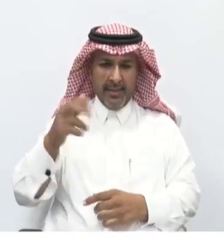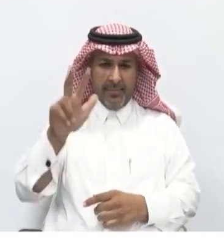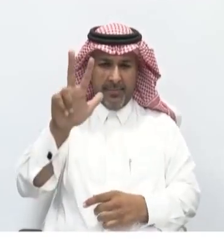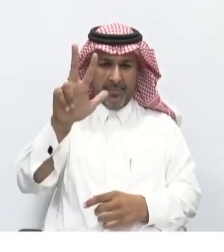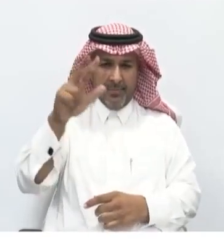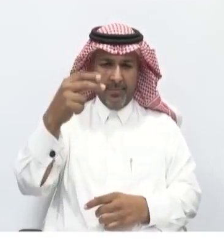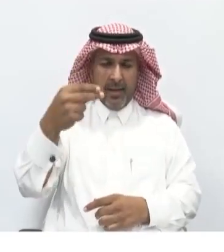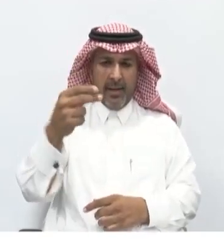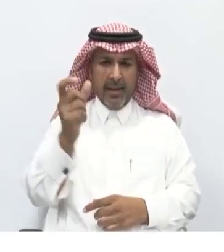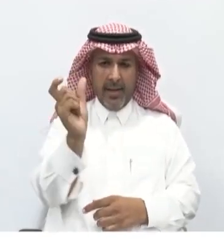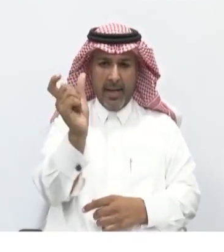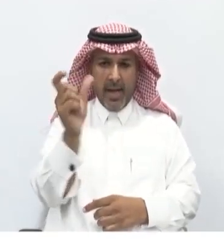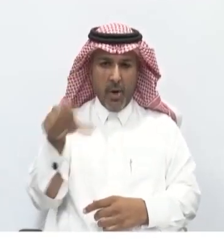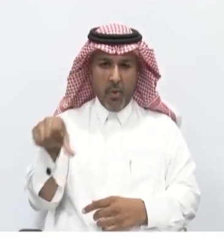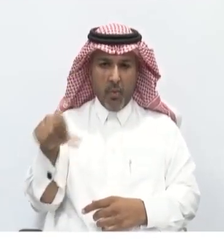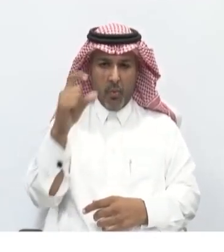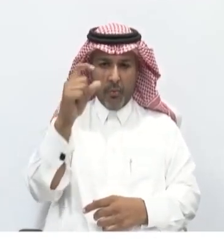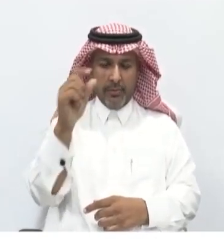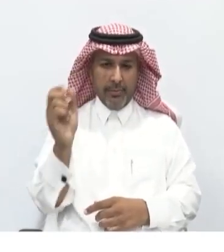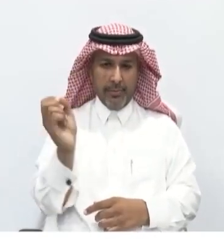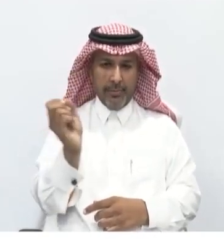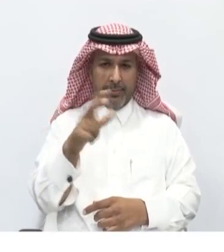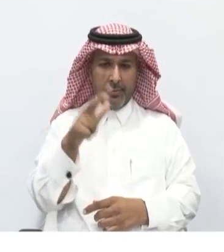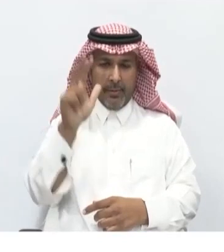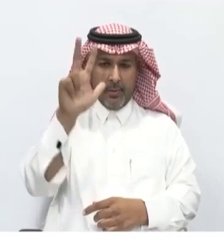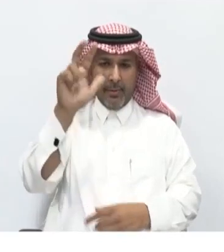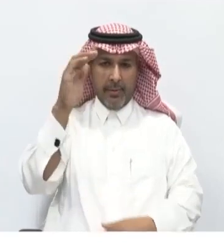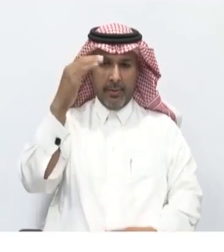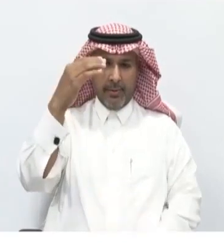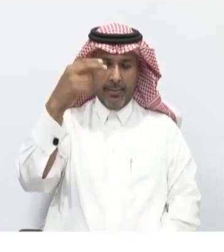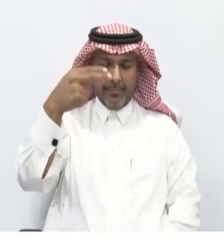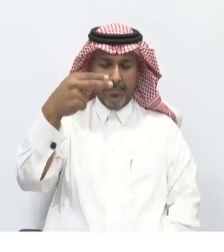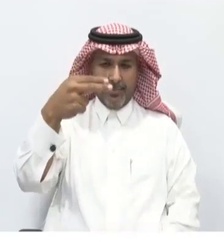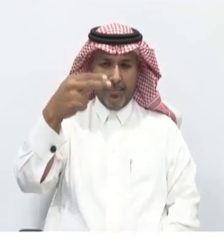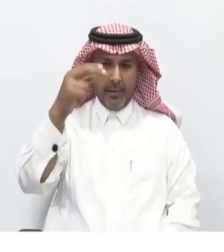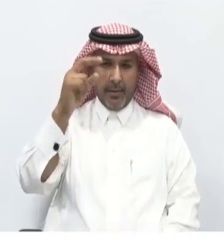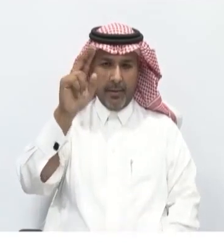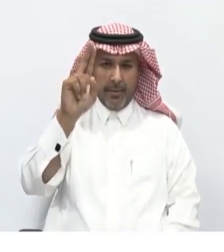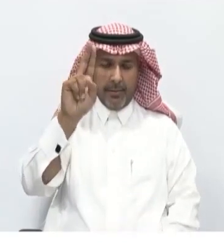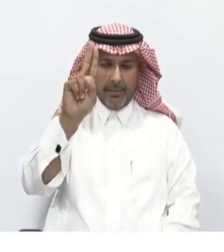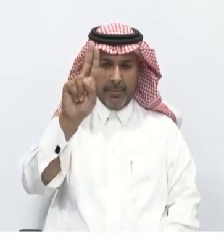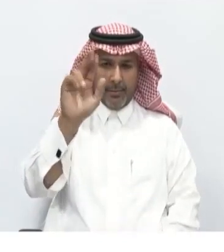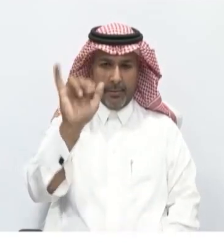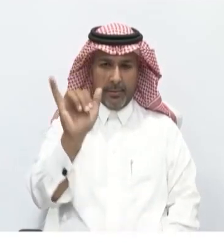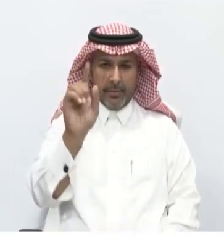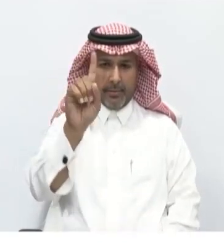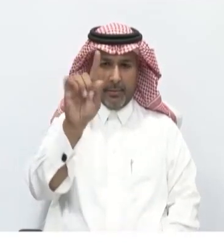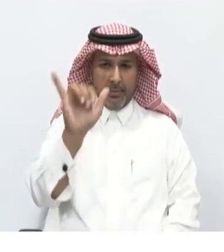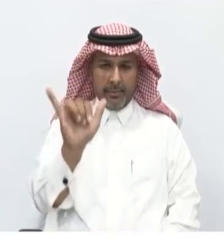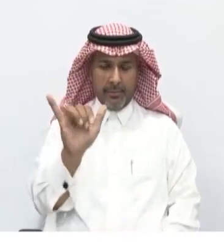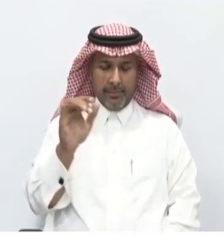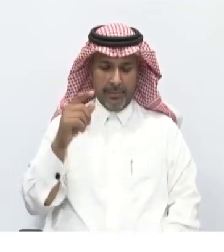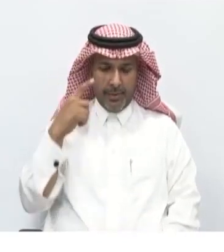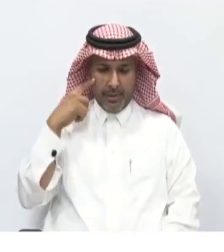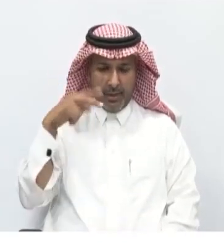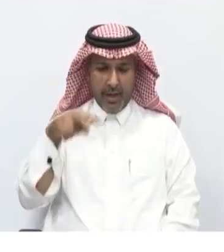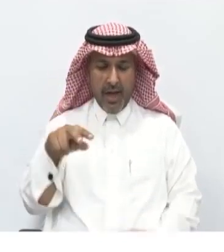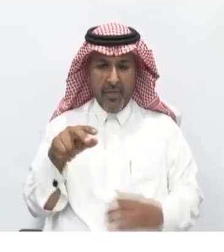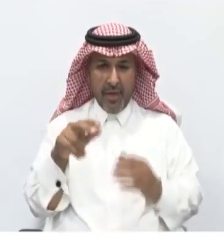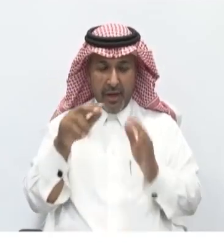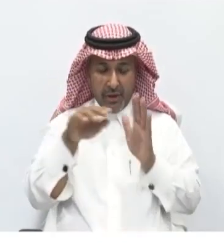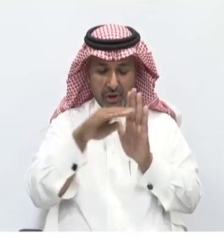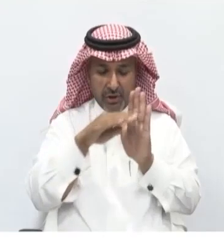كتل المواد المتفاعله والناتجه في تفاعلات الكيميائيه صحه قانون حفظ الكتله لدينا سته دروس وصلنا الى الدرس الثالث